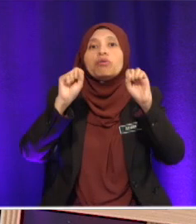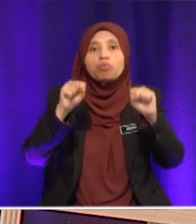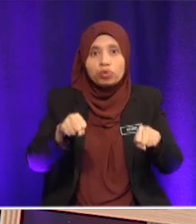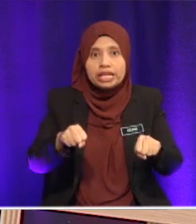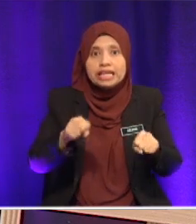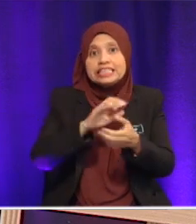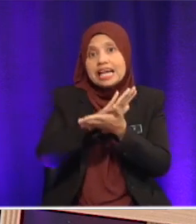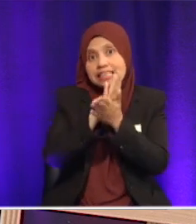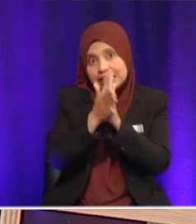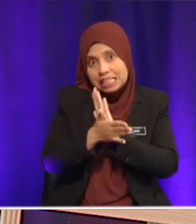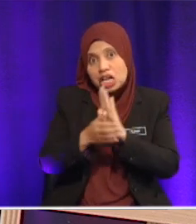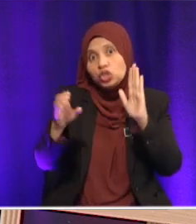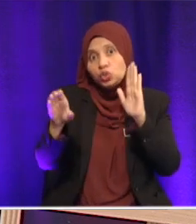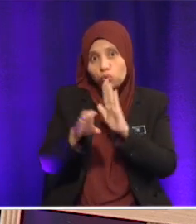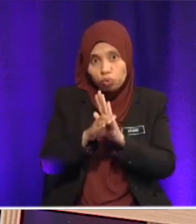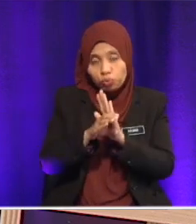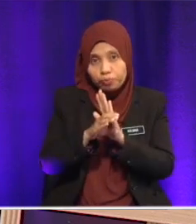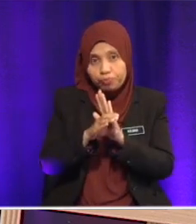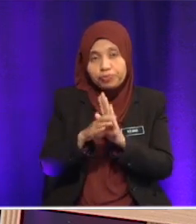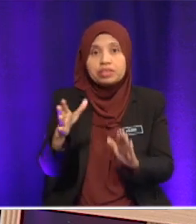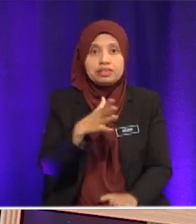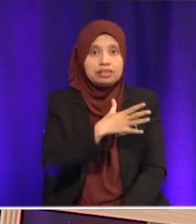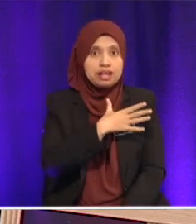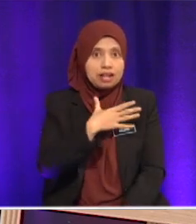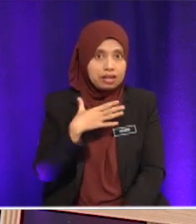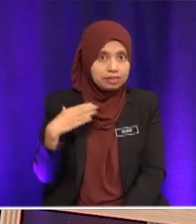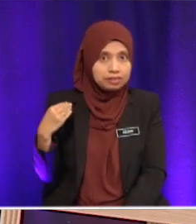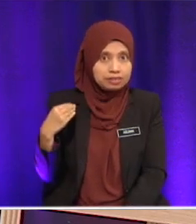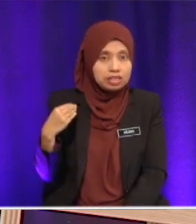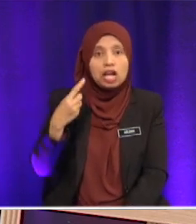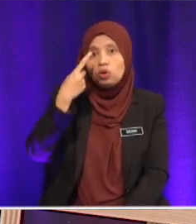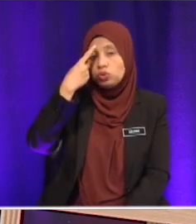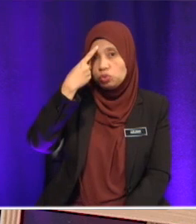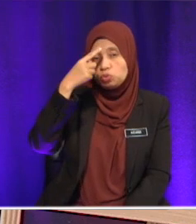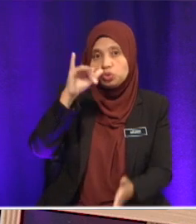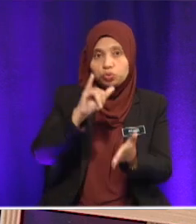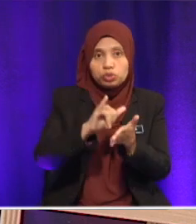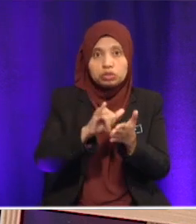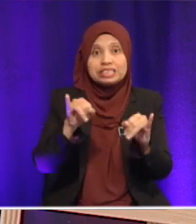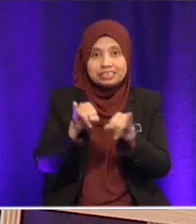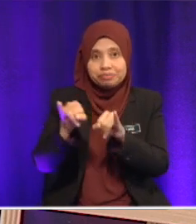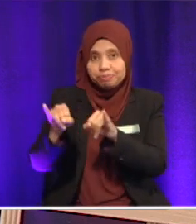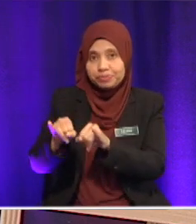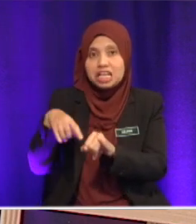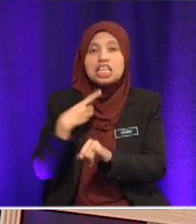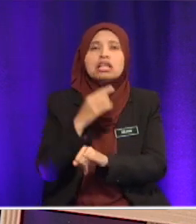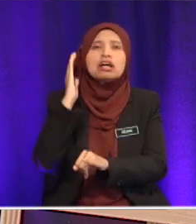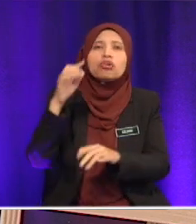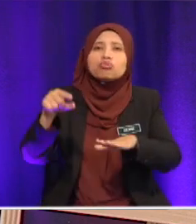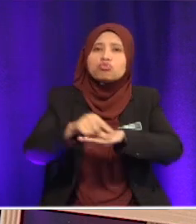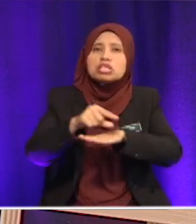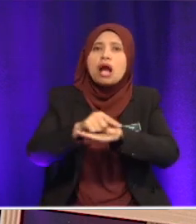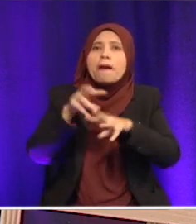teladan untuk itu juga kita akan menggunakan berbagai kaidah